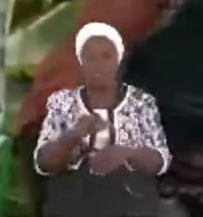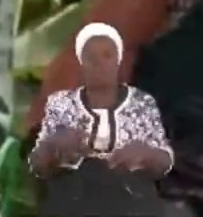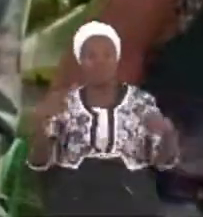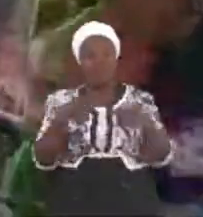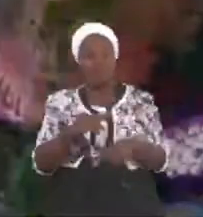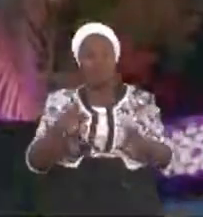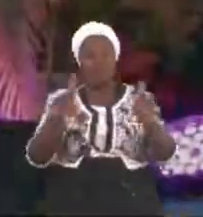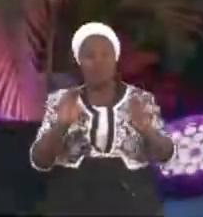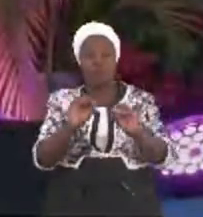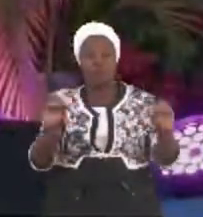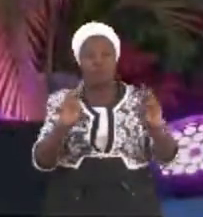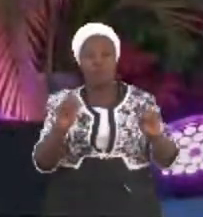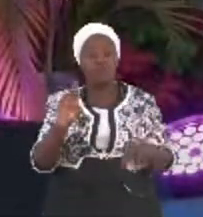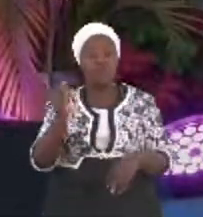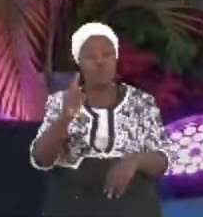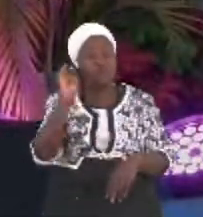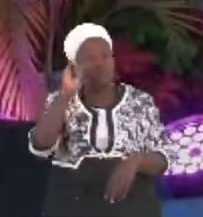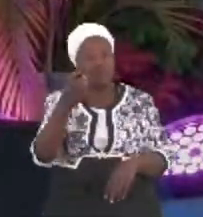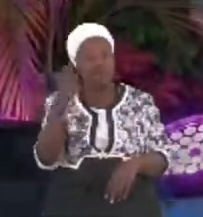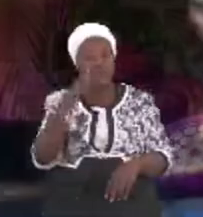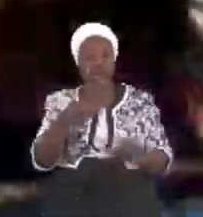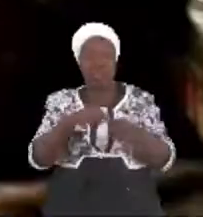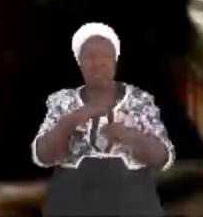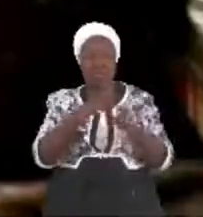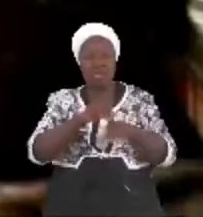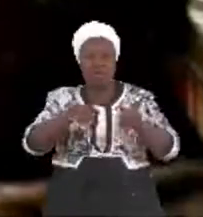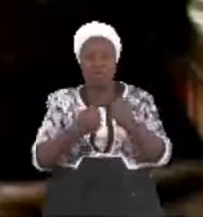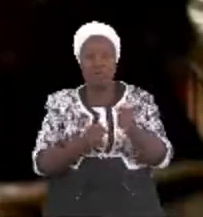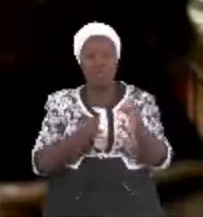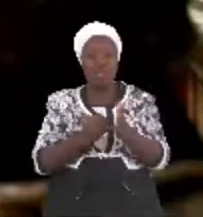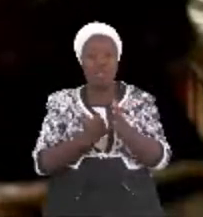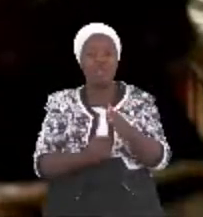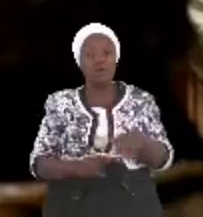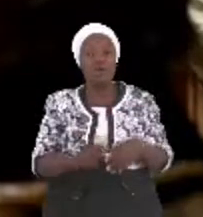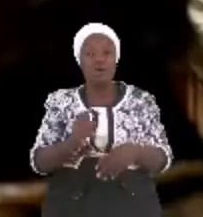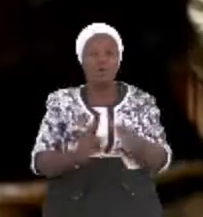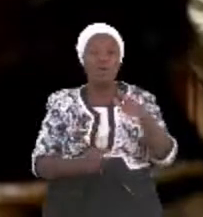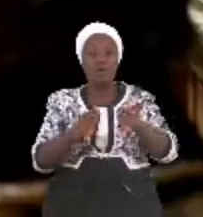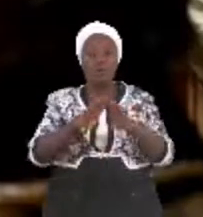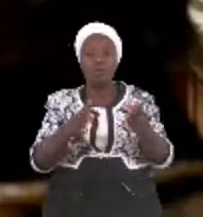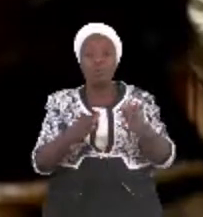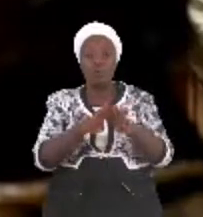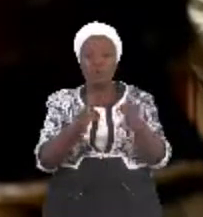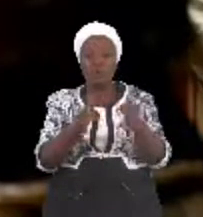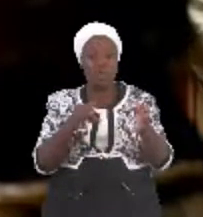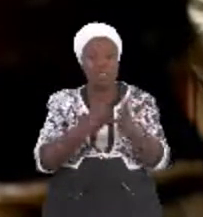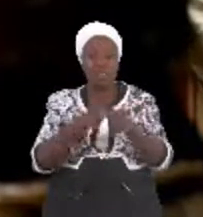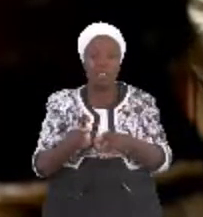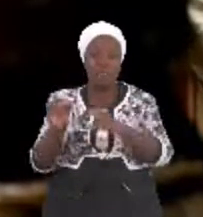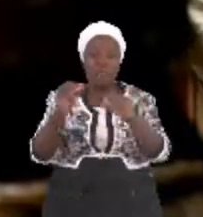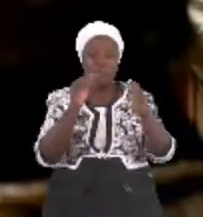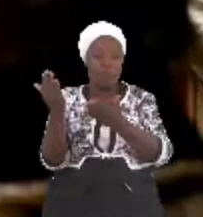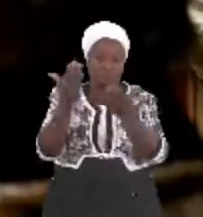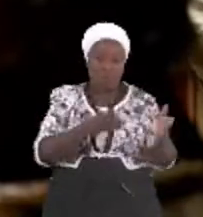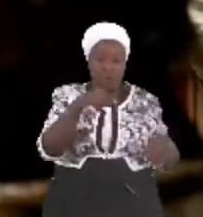il était et il descendit par cette couverture, le lit sur lequel le paralytique